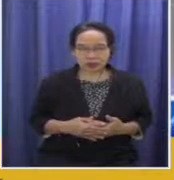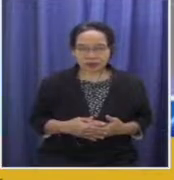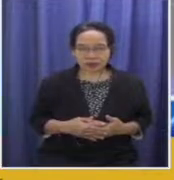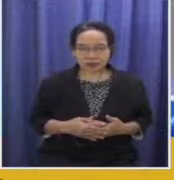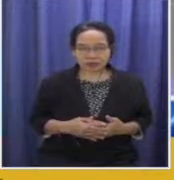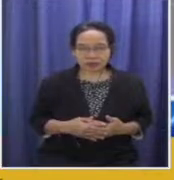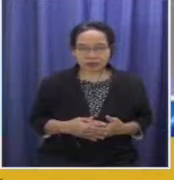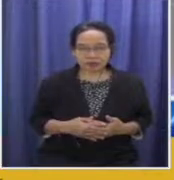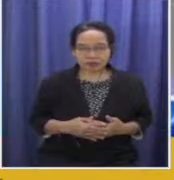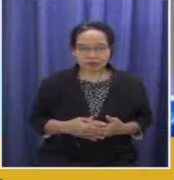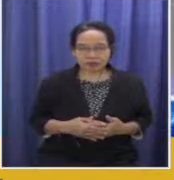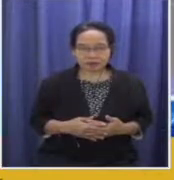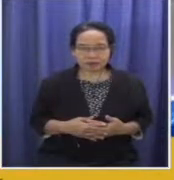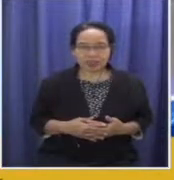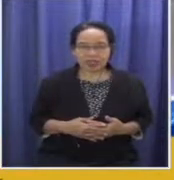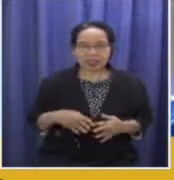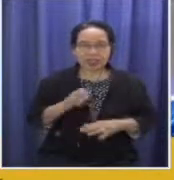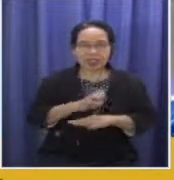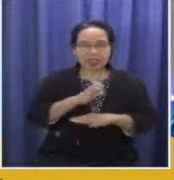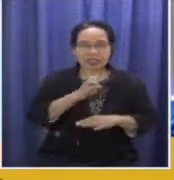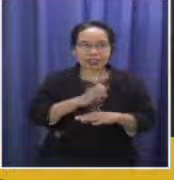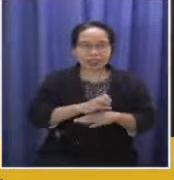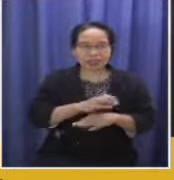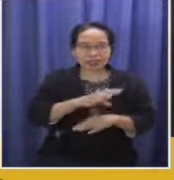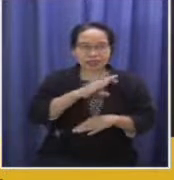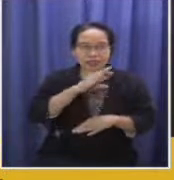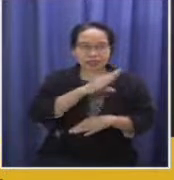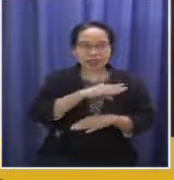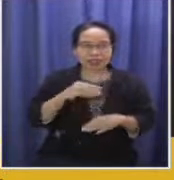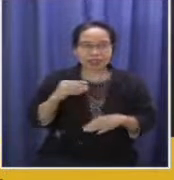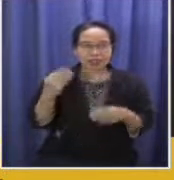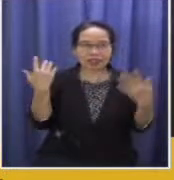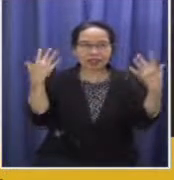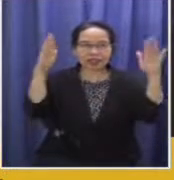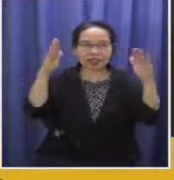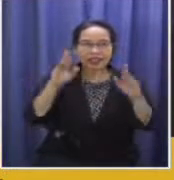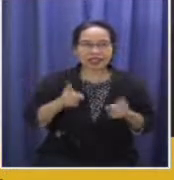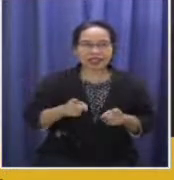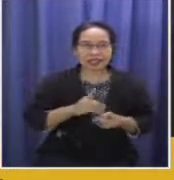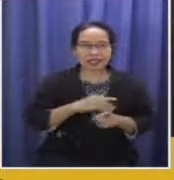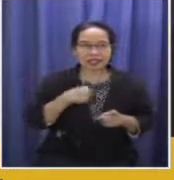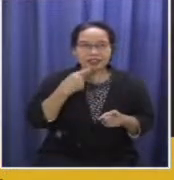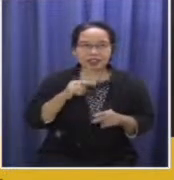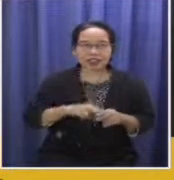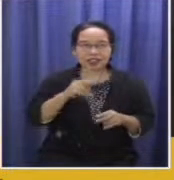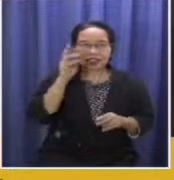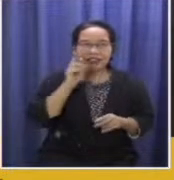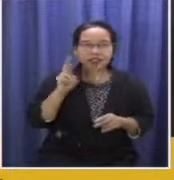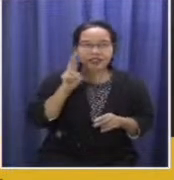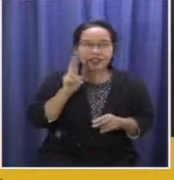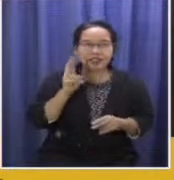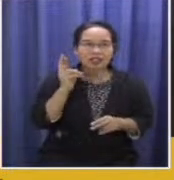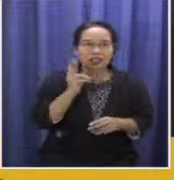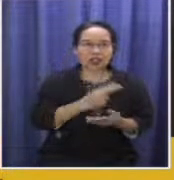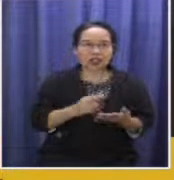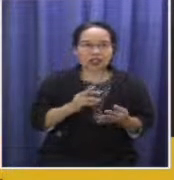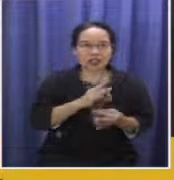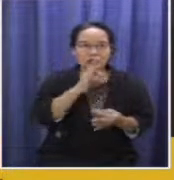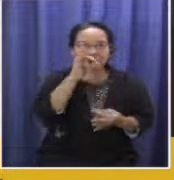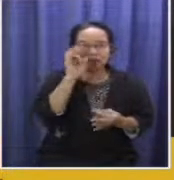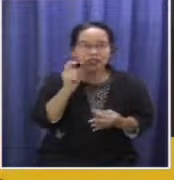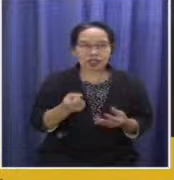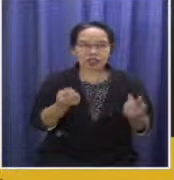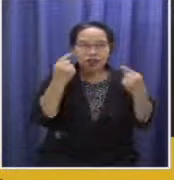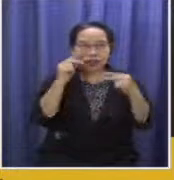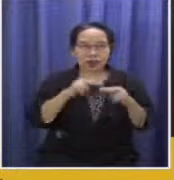कुरा हुनुहुन्थ्यो। In English, Brother Daniel. And the angel answered and said unto her, The Holy